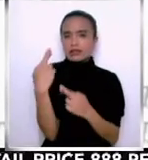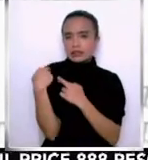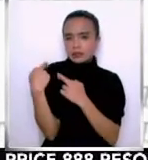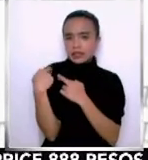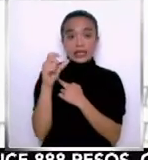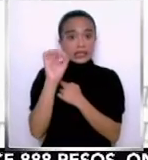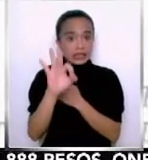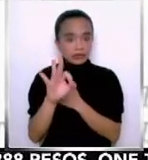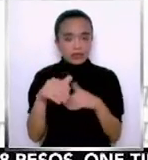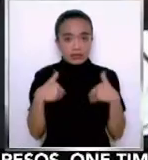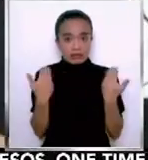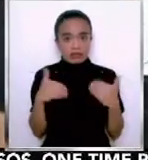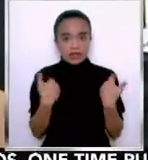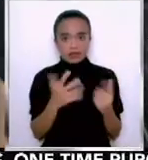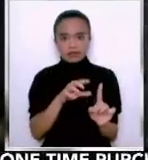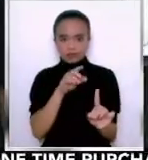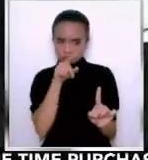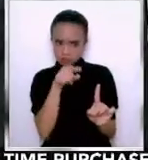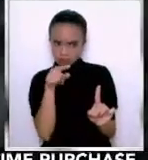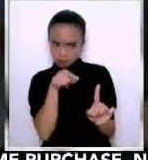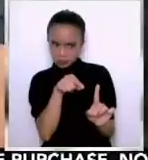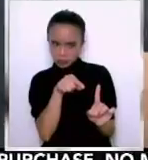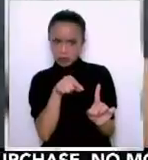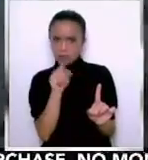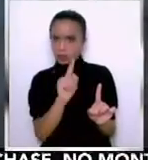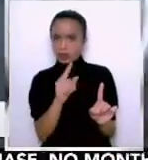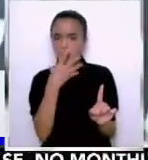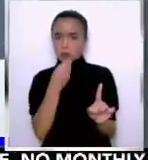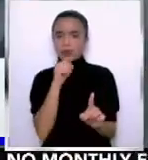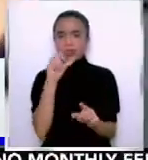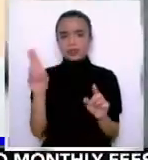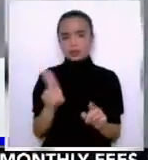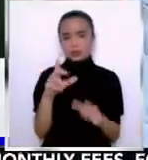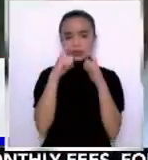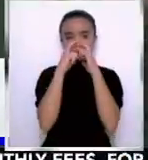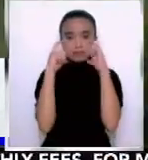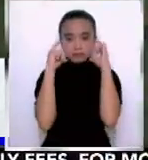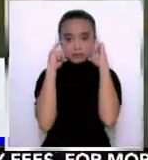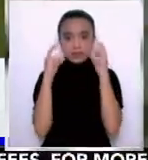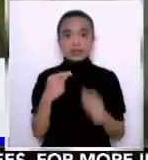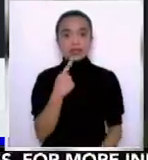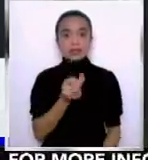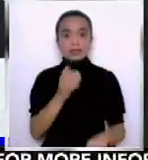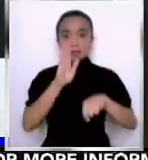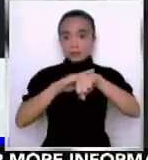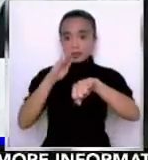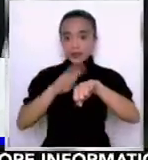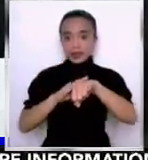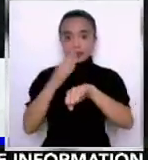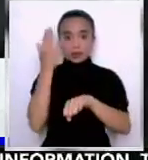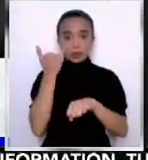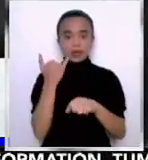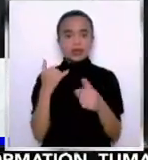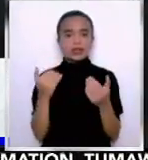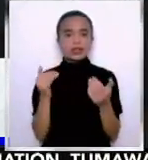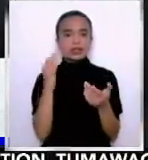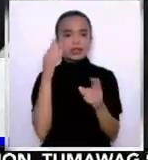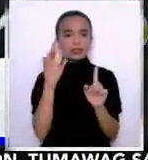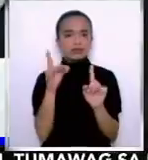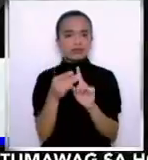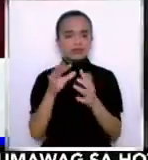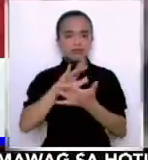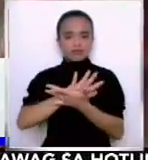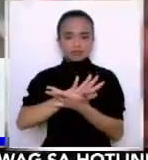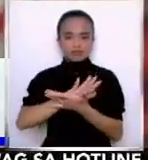hindi naka-face mask. Sabi ng Quezon City DPOS, ang paninita ay bunga ng unti-unting pagtaas ng COVID cases sa